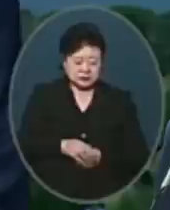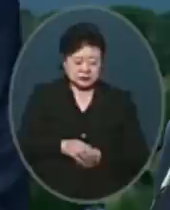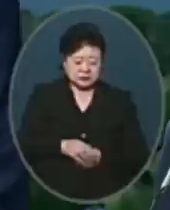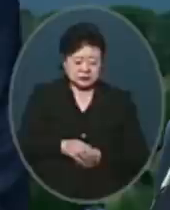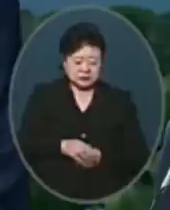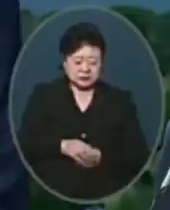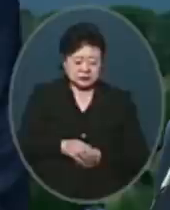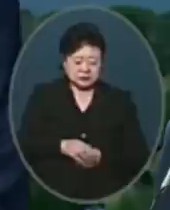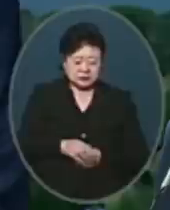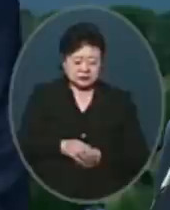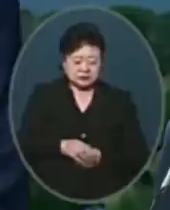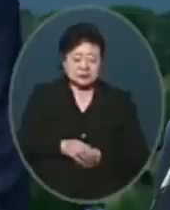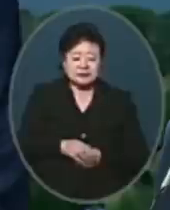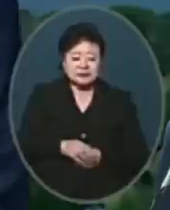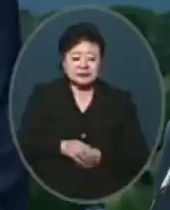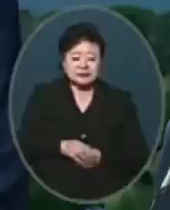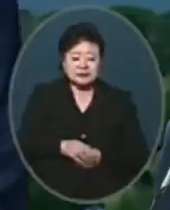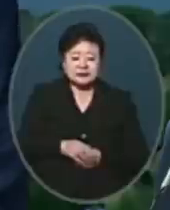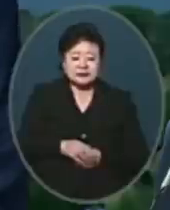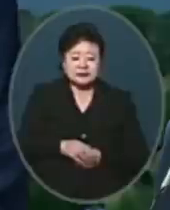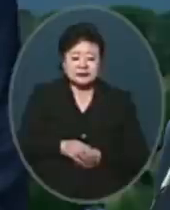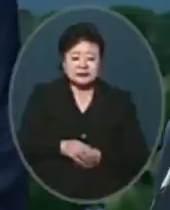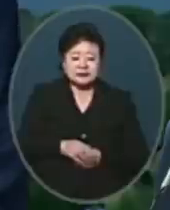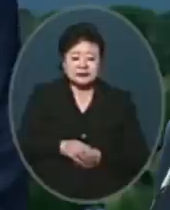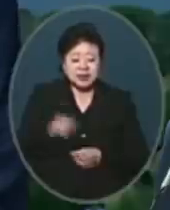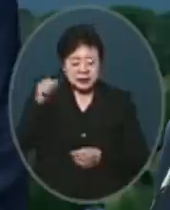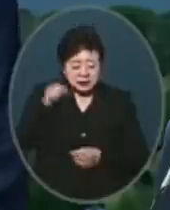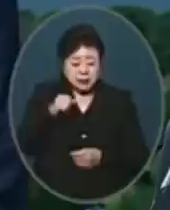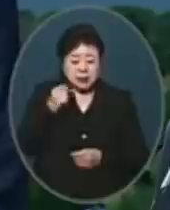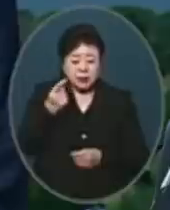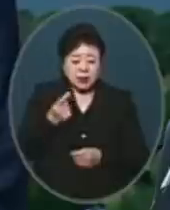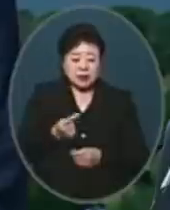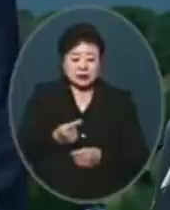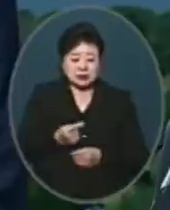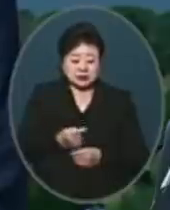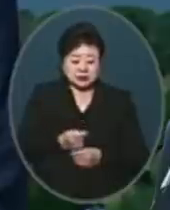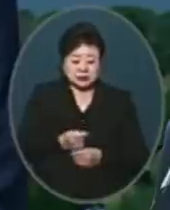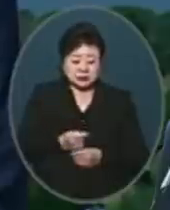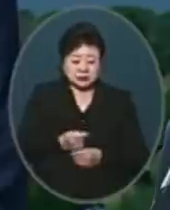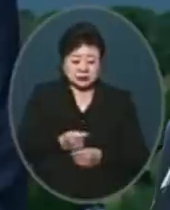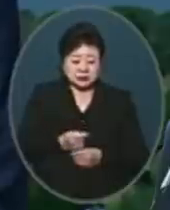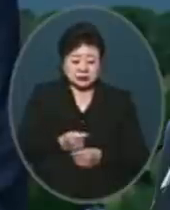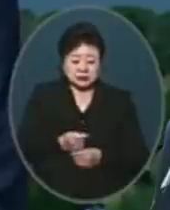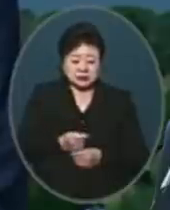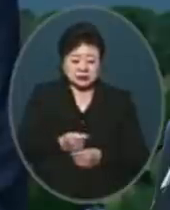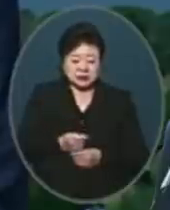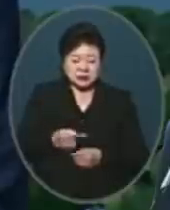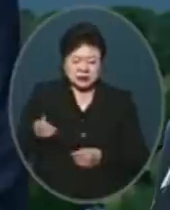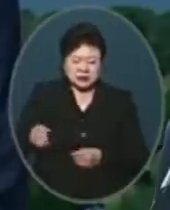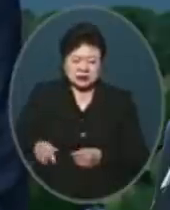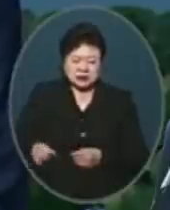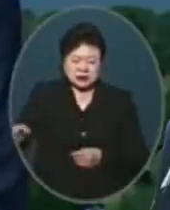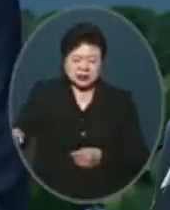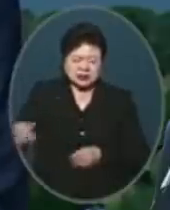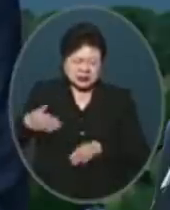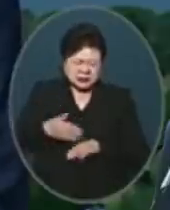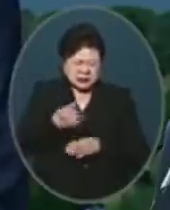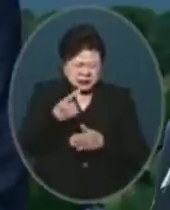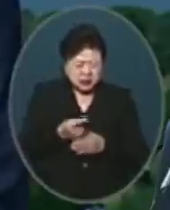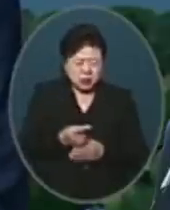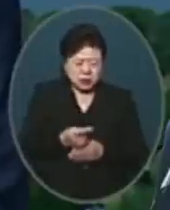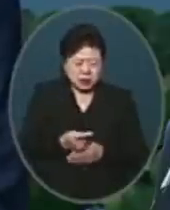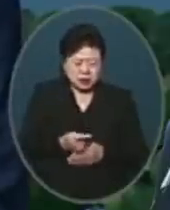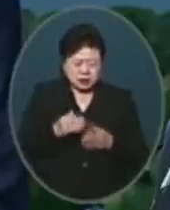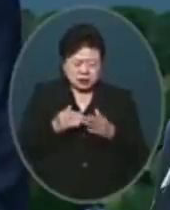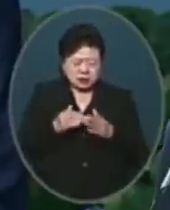이단들인가 오해를 사겠다고 새벽에 교회에 나가서 전쟁이 될 때까지 집에 안 돌아가니 어떻게